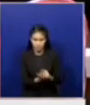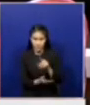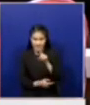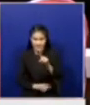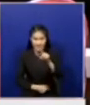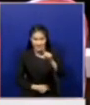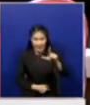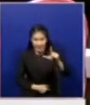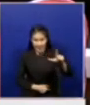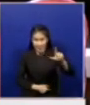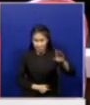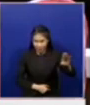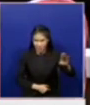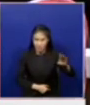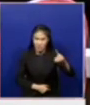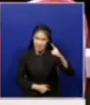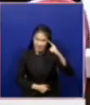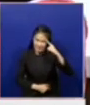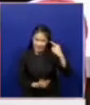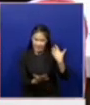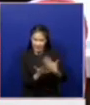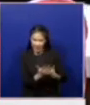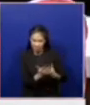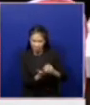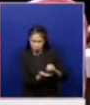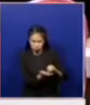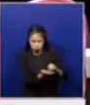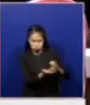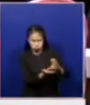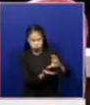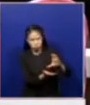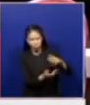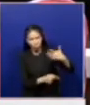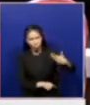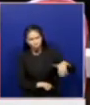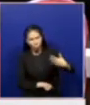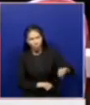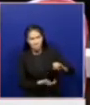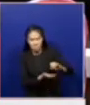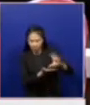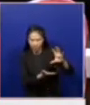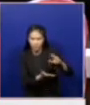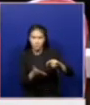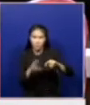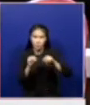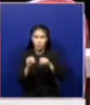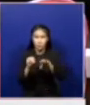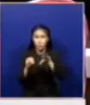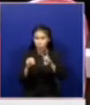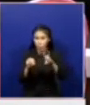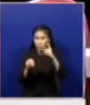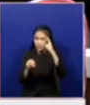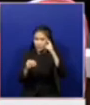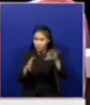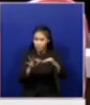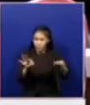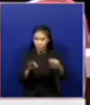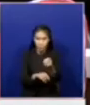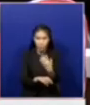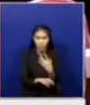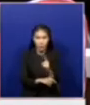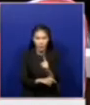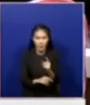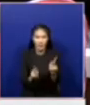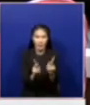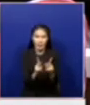ทซึ่งเป็นเงินจำนวนมหาศาลและในมาตรา6ได้บัญญัติว่าให้คณะรั